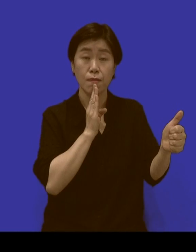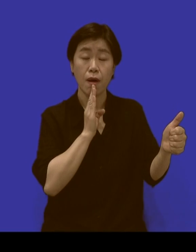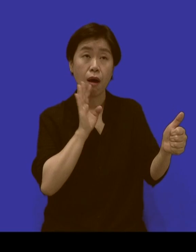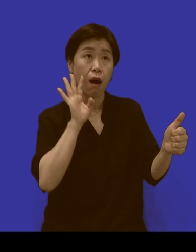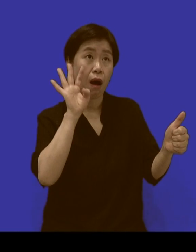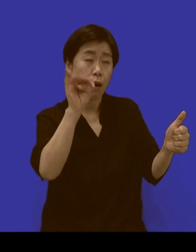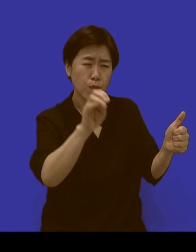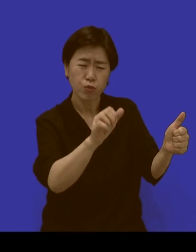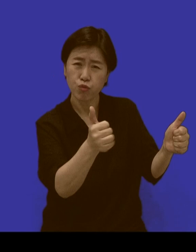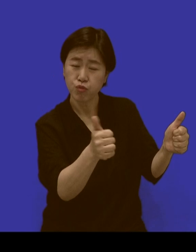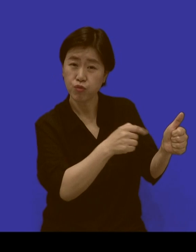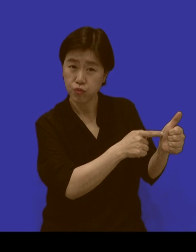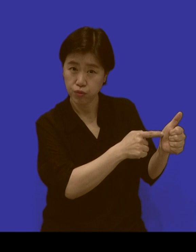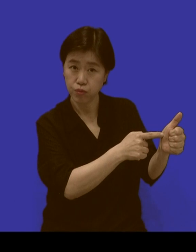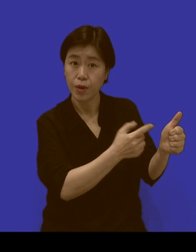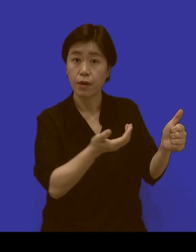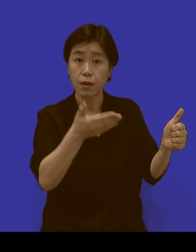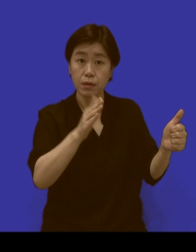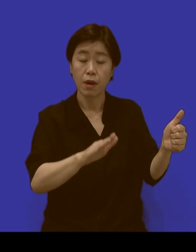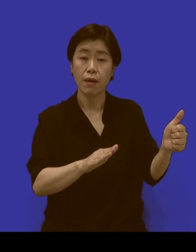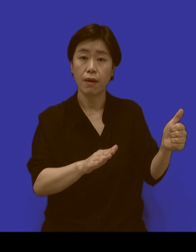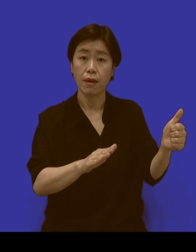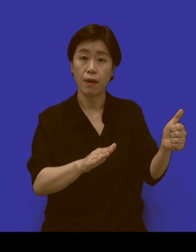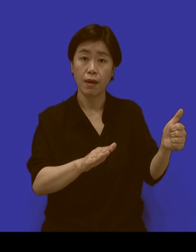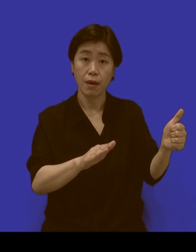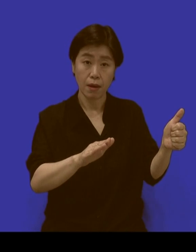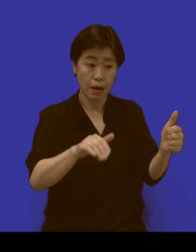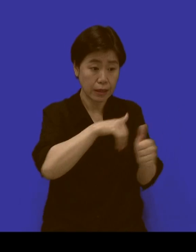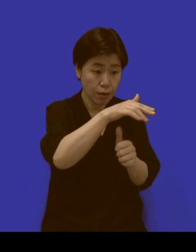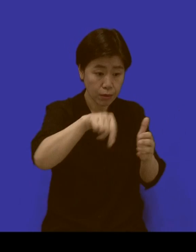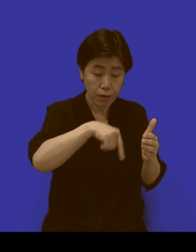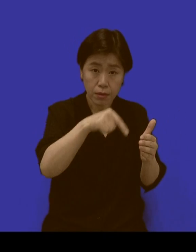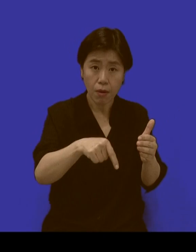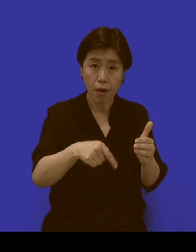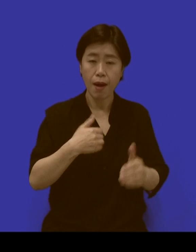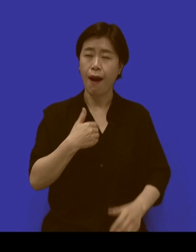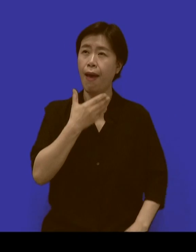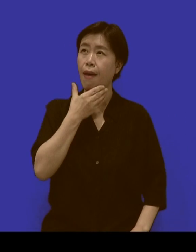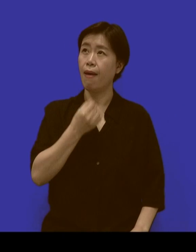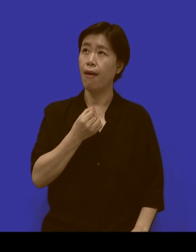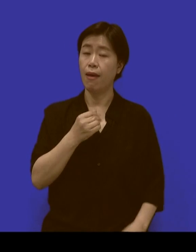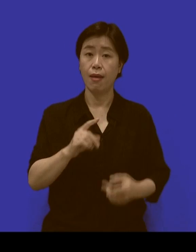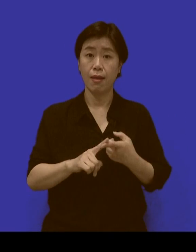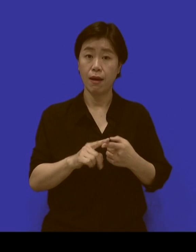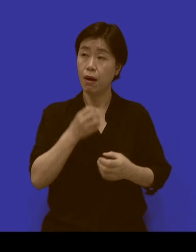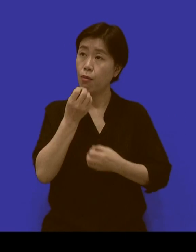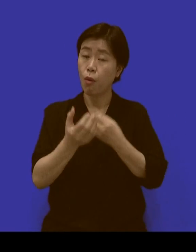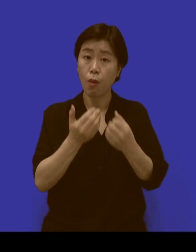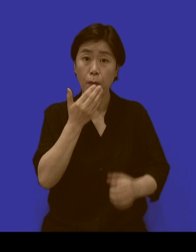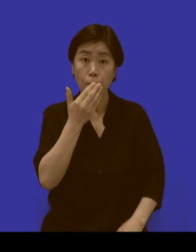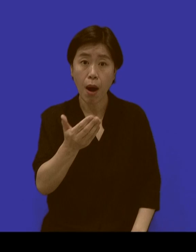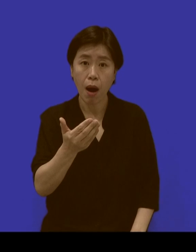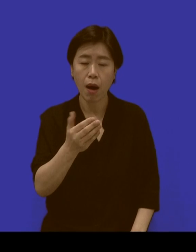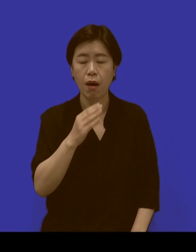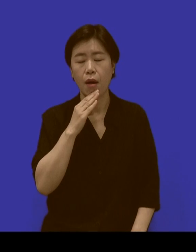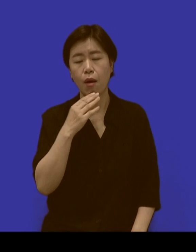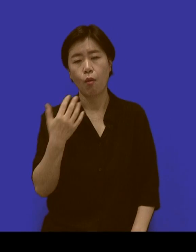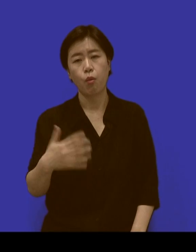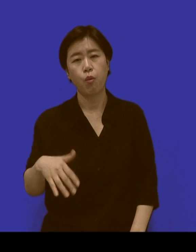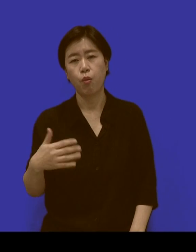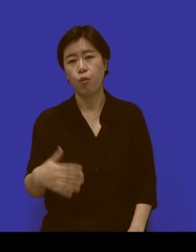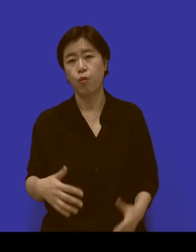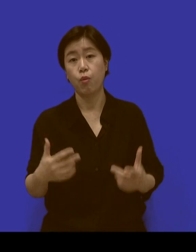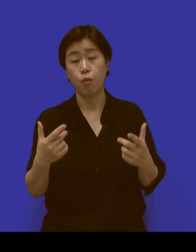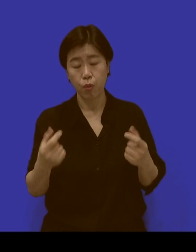힘든 그런 상황 앞에 있었지만 그 죽음 가운데서도 행복하다고 고백할 수 있다는 것 자체가 얼마나 위대한 일인지 제가